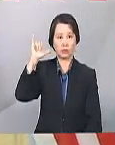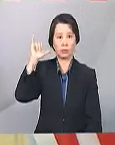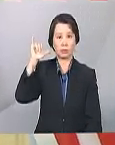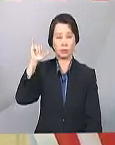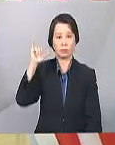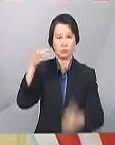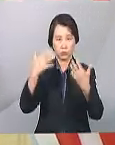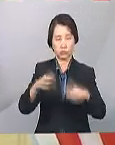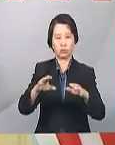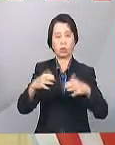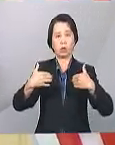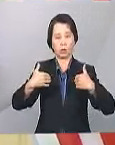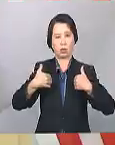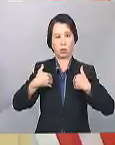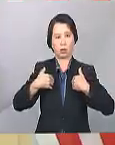mereka telah mengadakan sebanyak